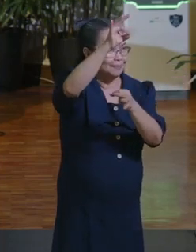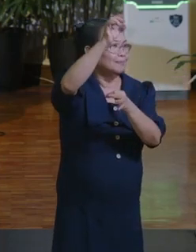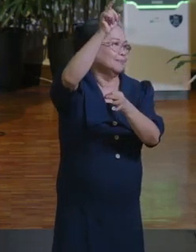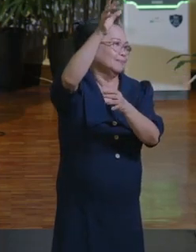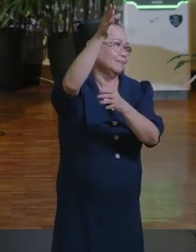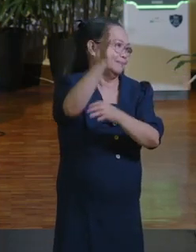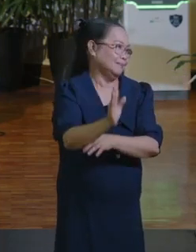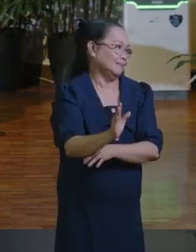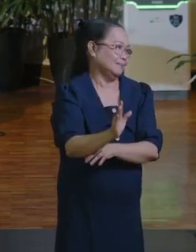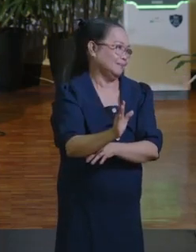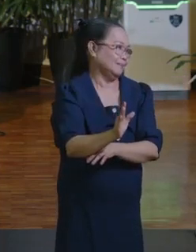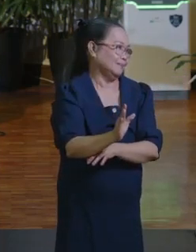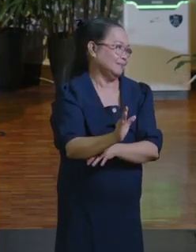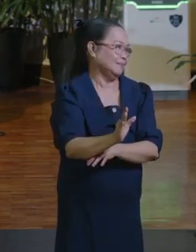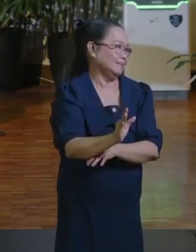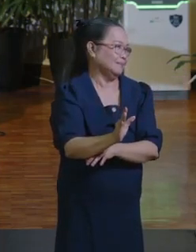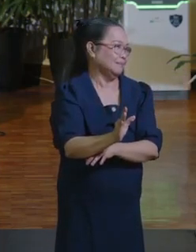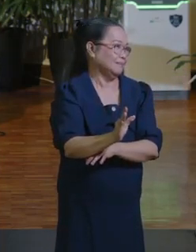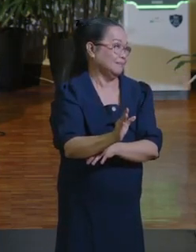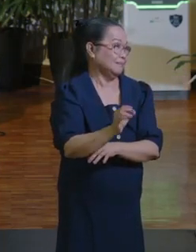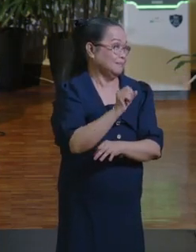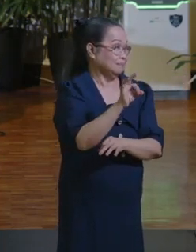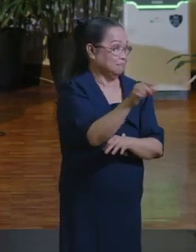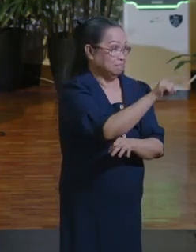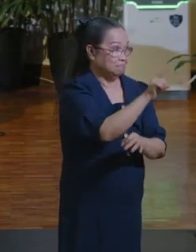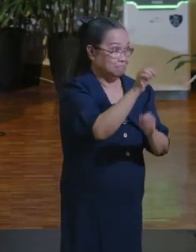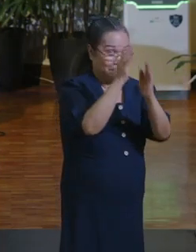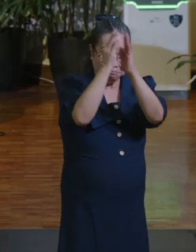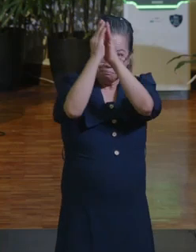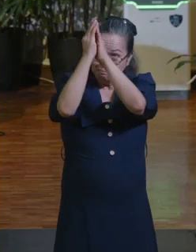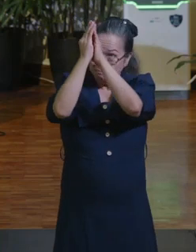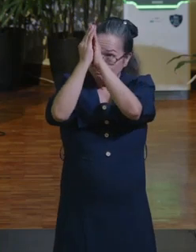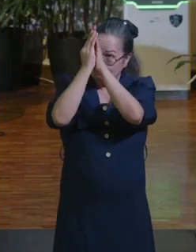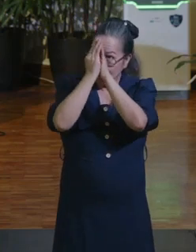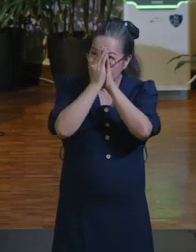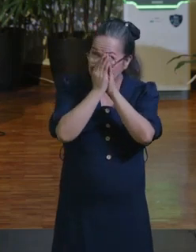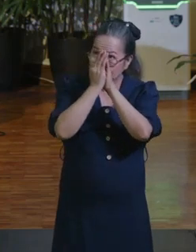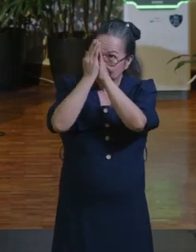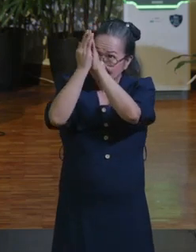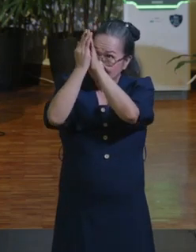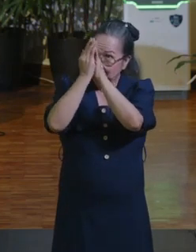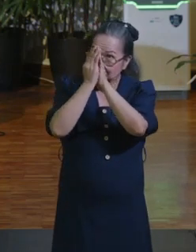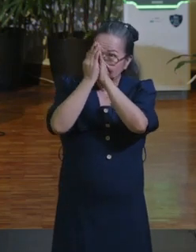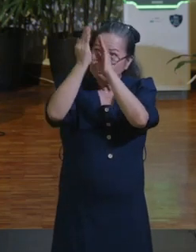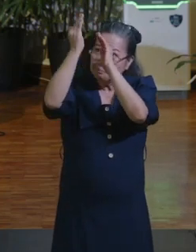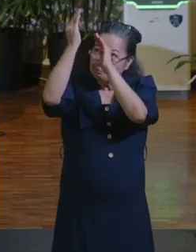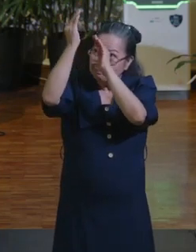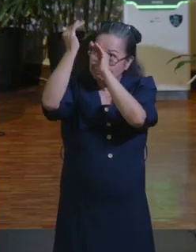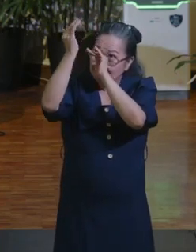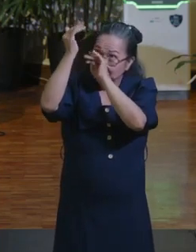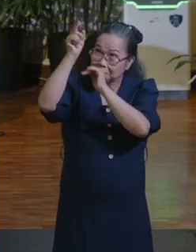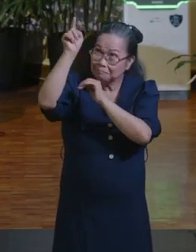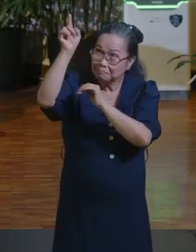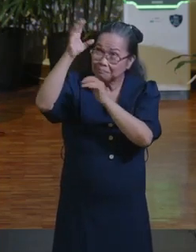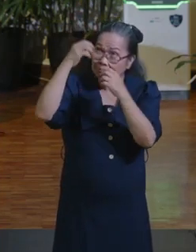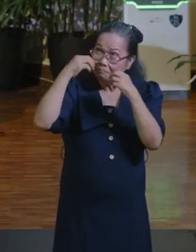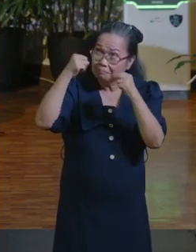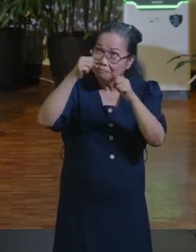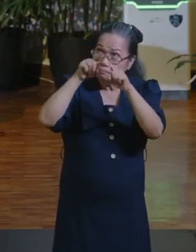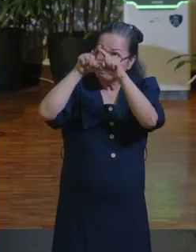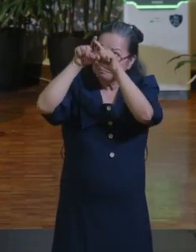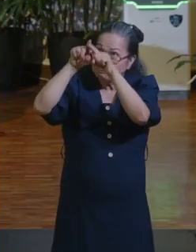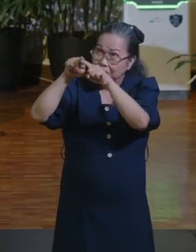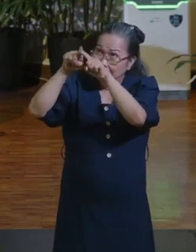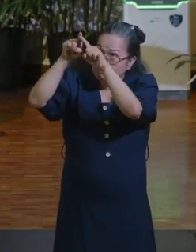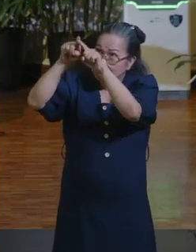God. Kung tayo nananalangin sa Kanya, kung tayo'y umaasa sa Kanyang kalakasan, kung